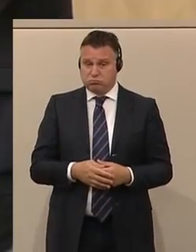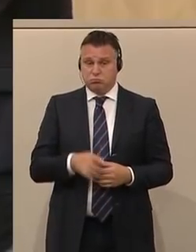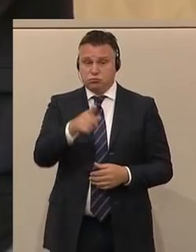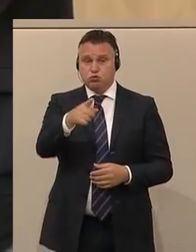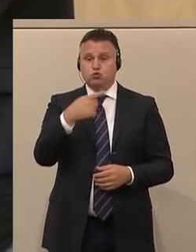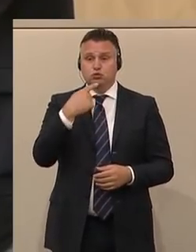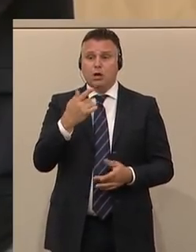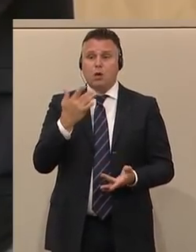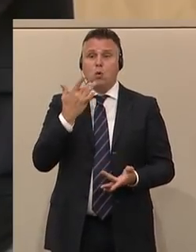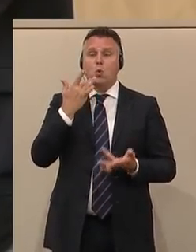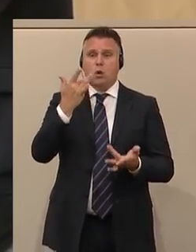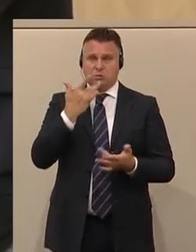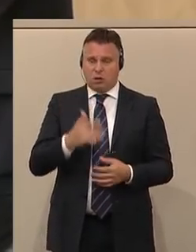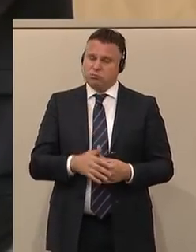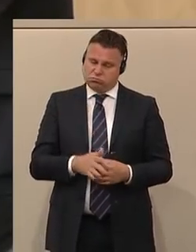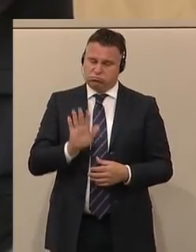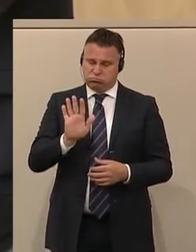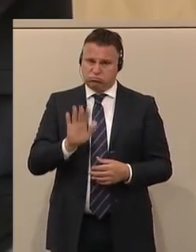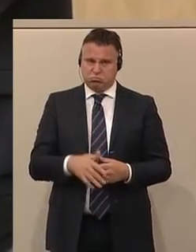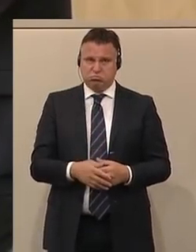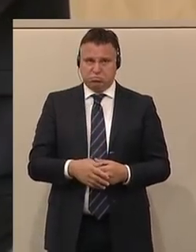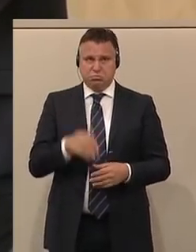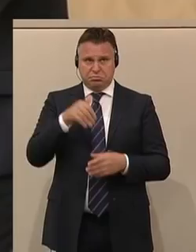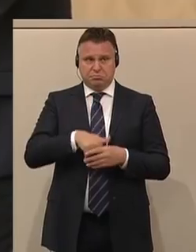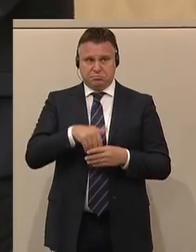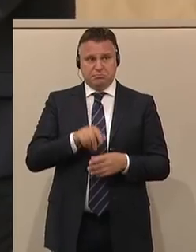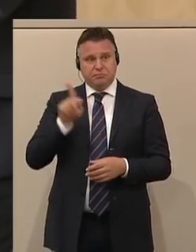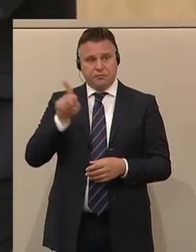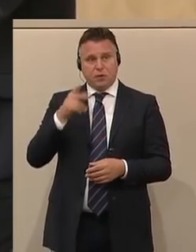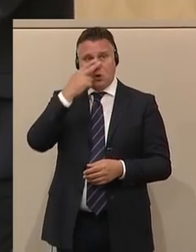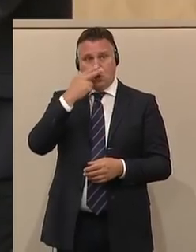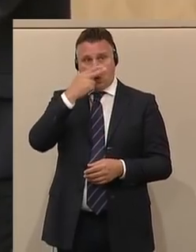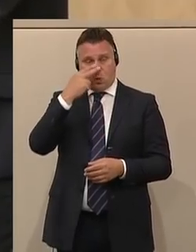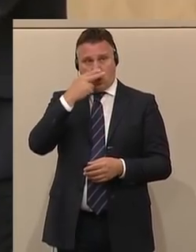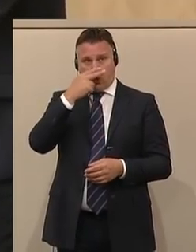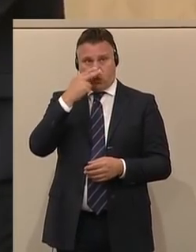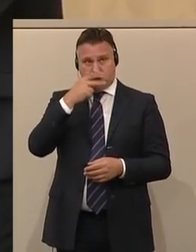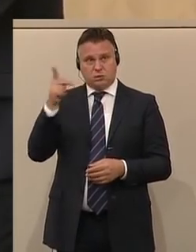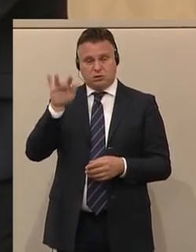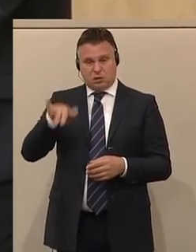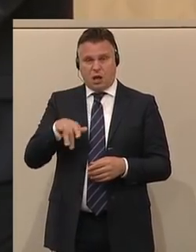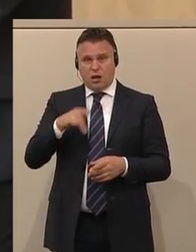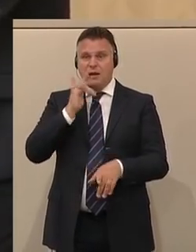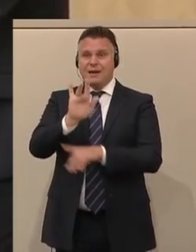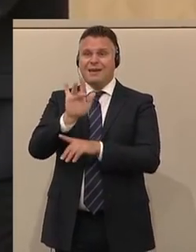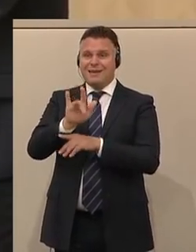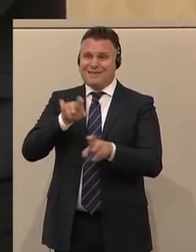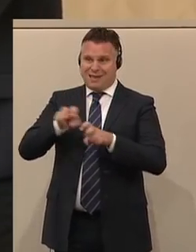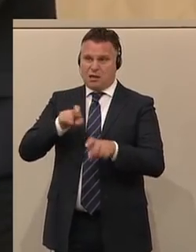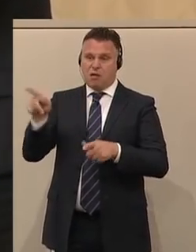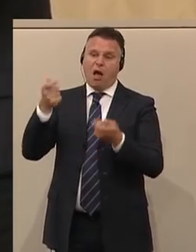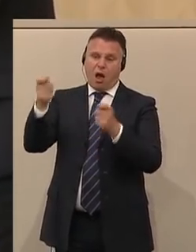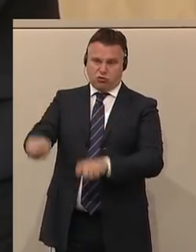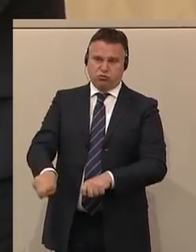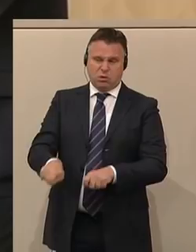Gott sei Dank, sagen Sie. Ja, Gott sei Dank, das ist das Russland, das Regierungskritiker einsperrt ins Gefängnis ohne